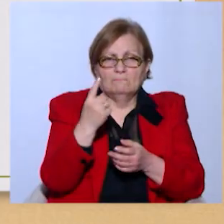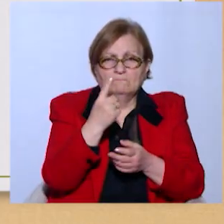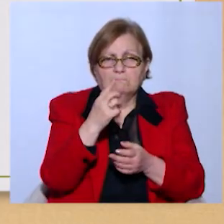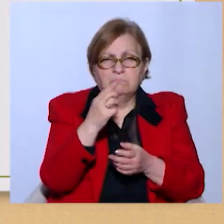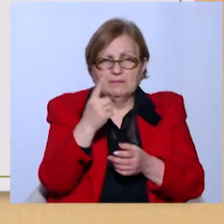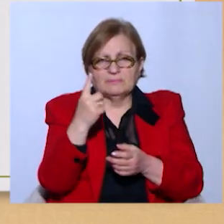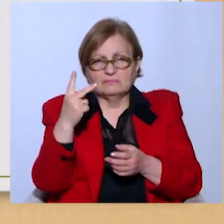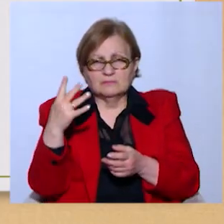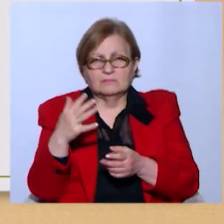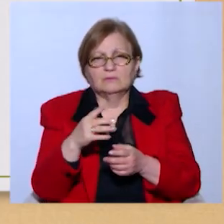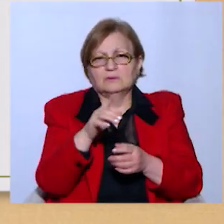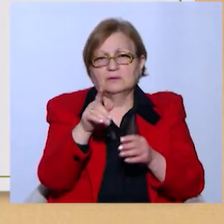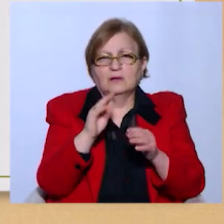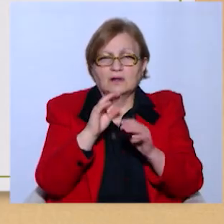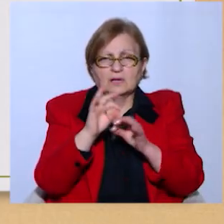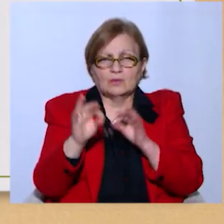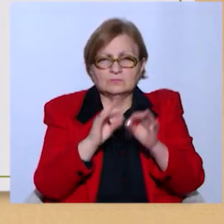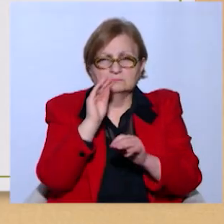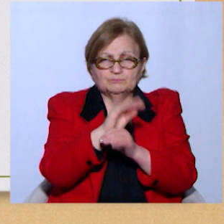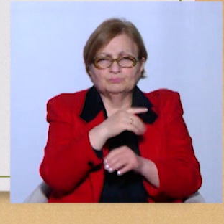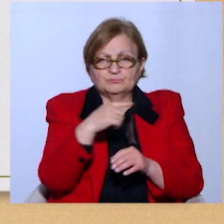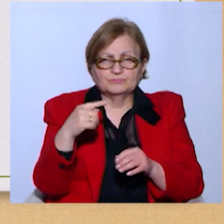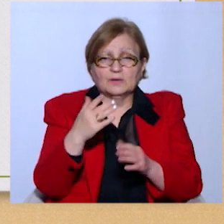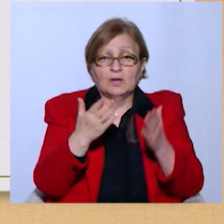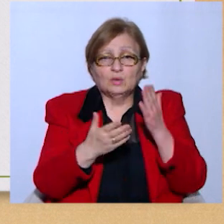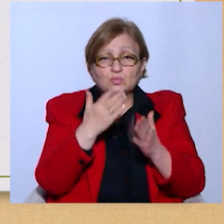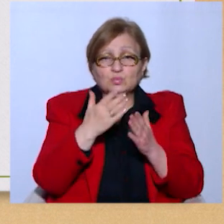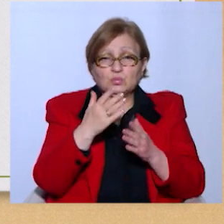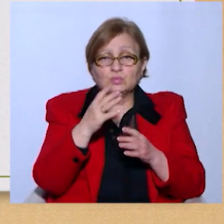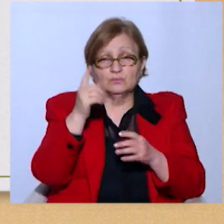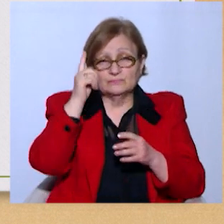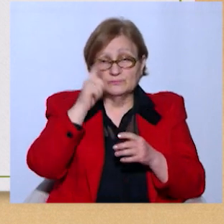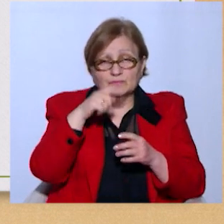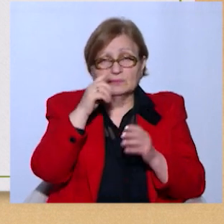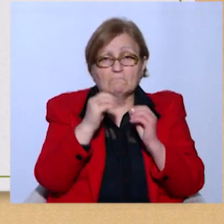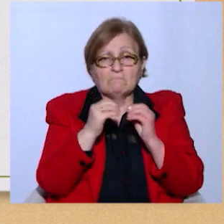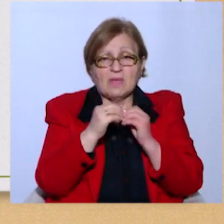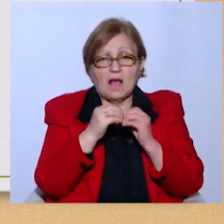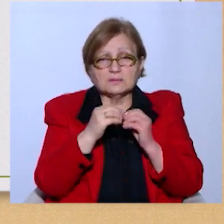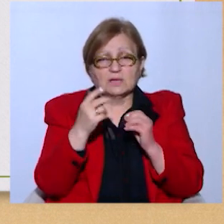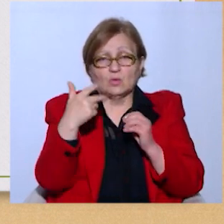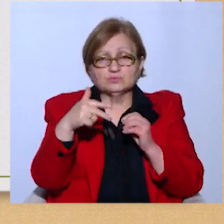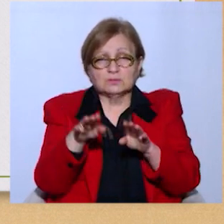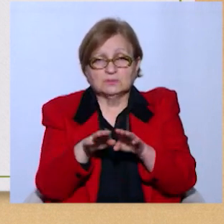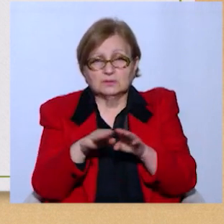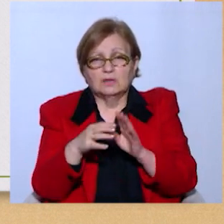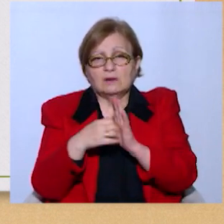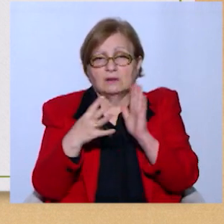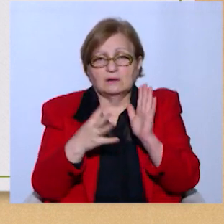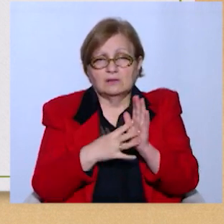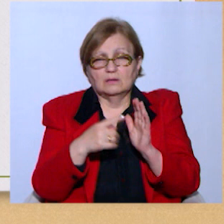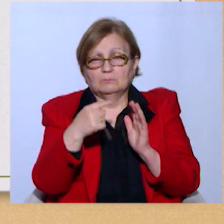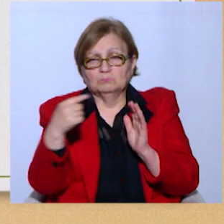ამავდროულად bn გეომეტრიული პროგრესიის მნიშვნელი, ანუ q, თუ ცნობილია, რომ მეათე წევრი 30 ტოლი და მე-19 წევრი